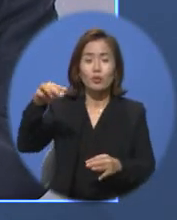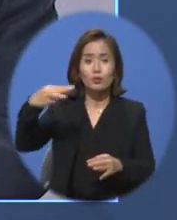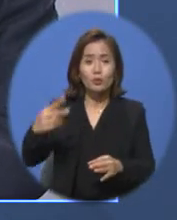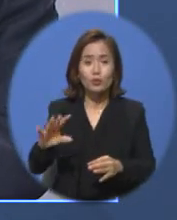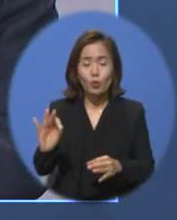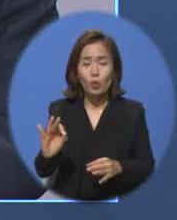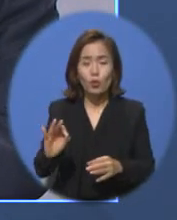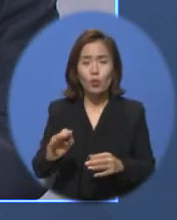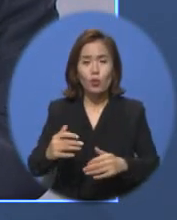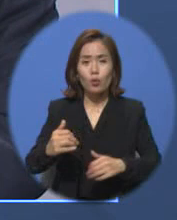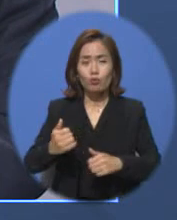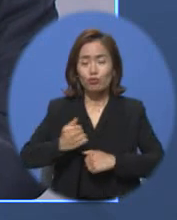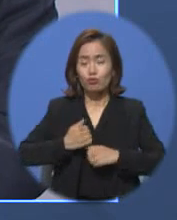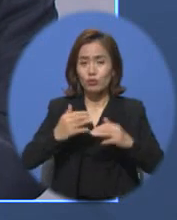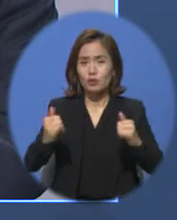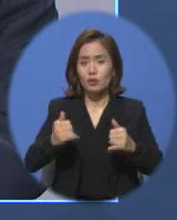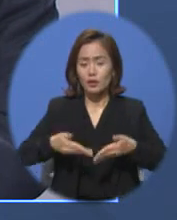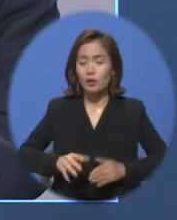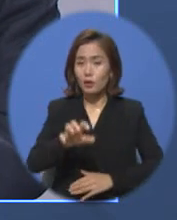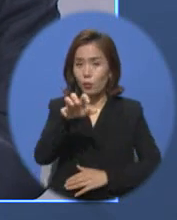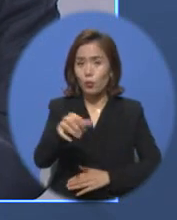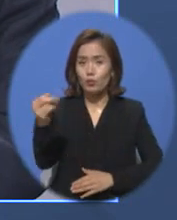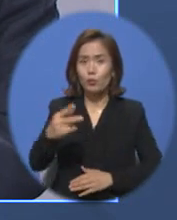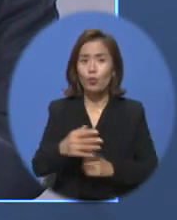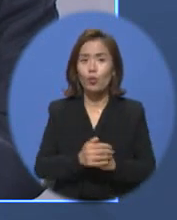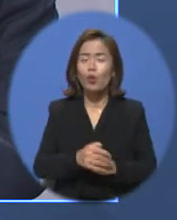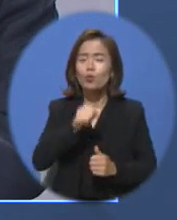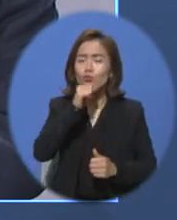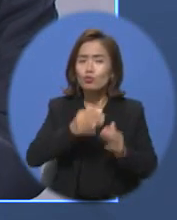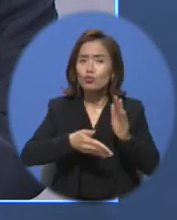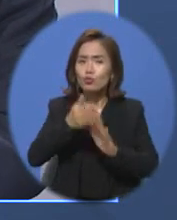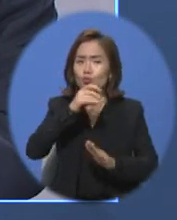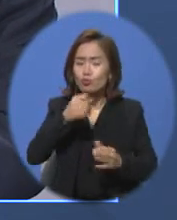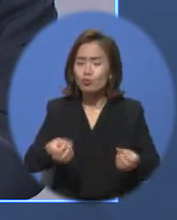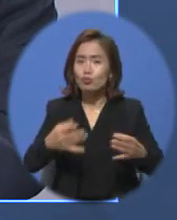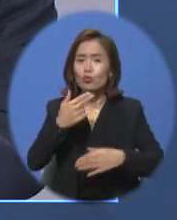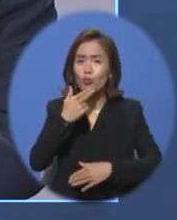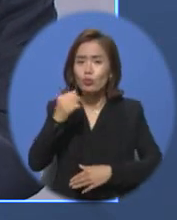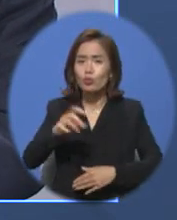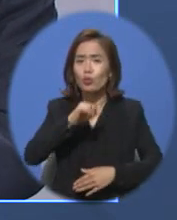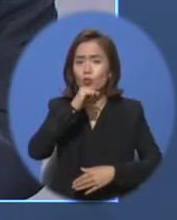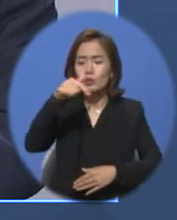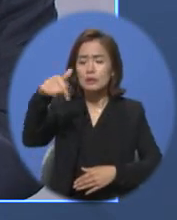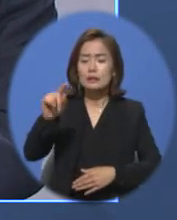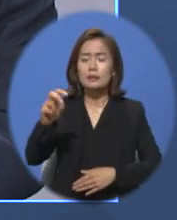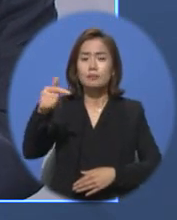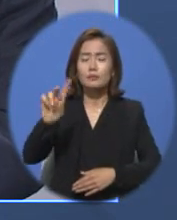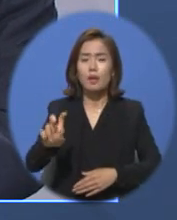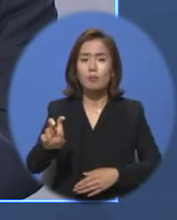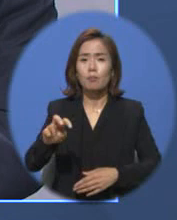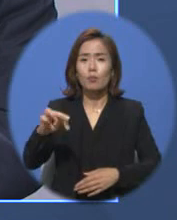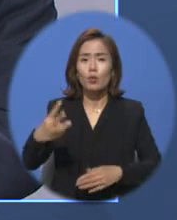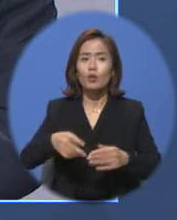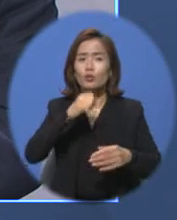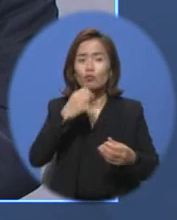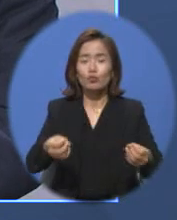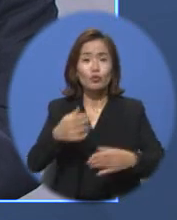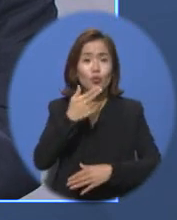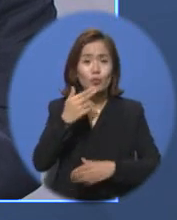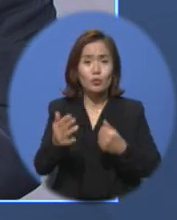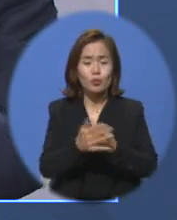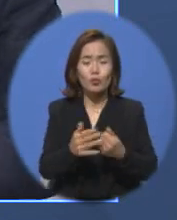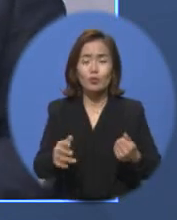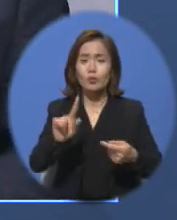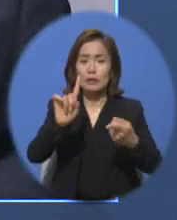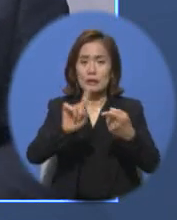충장로는있는데 충장축제가없고, 금남로는있지만금남축제가없다.그리고정중신 장군에게도마찬가지입니다.그렇다면